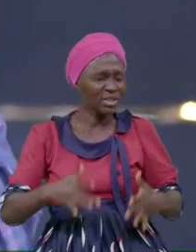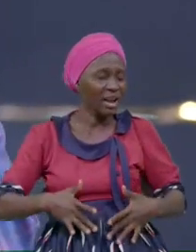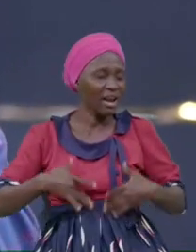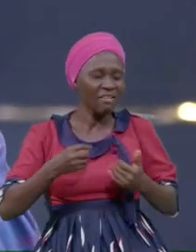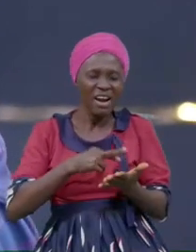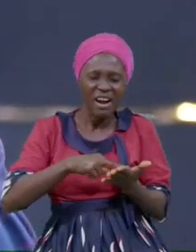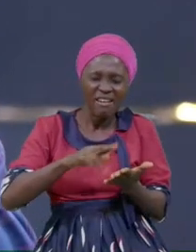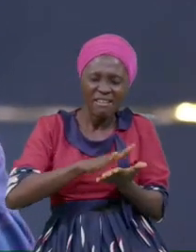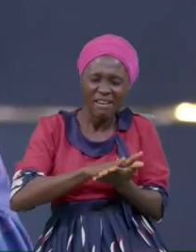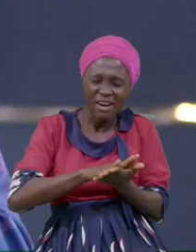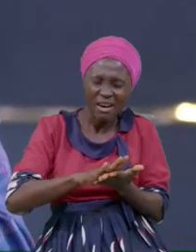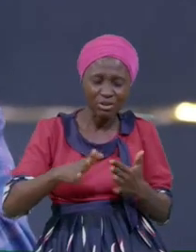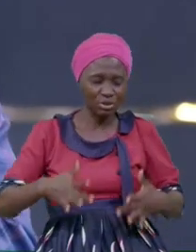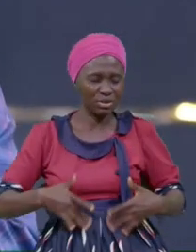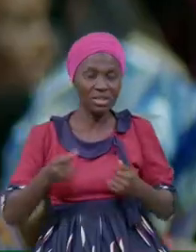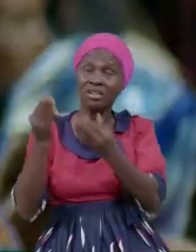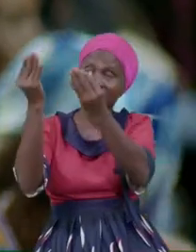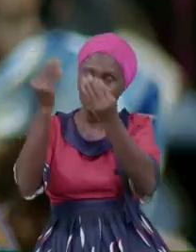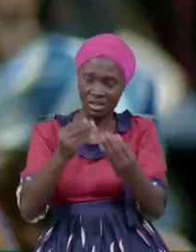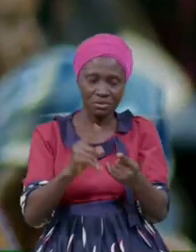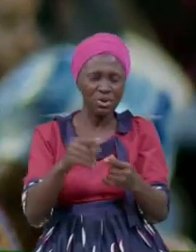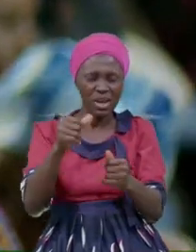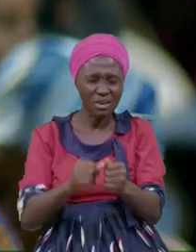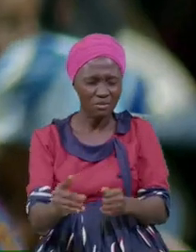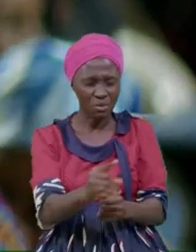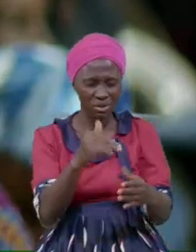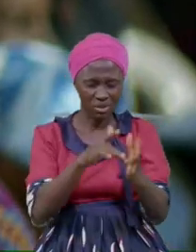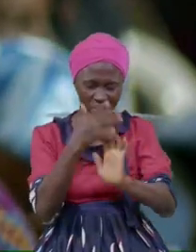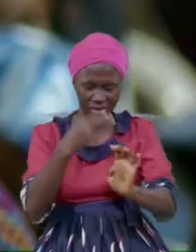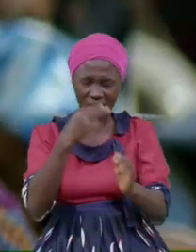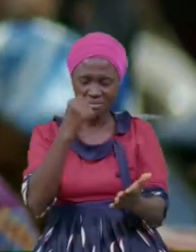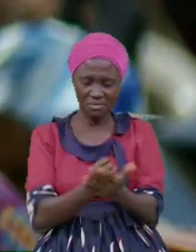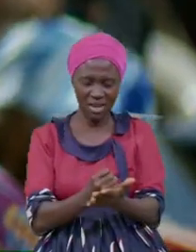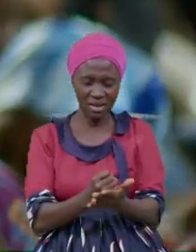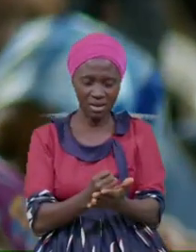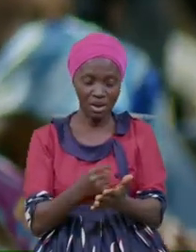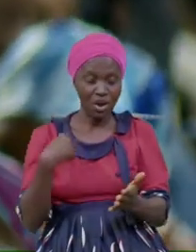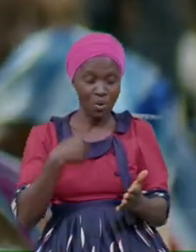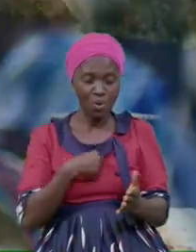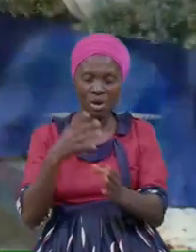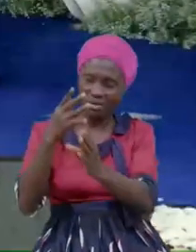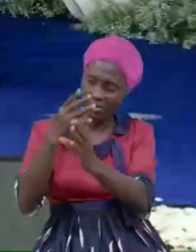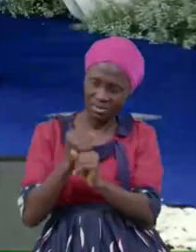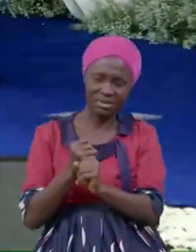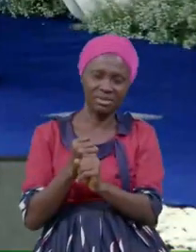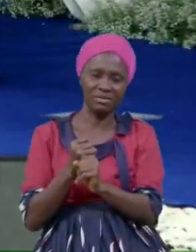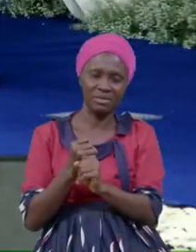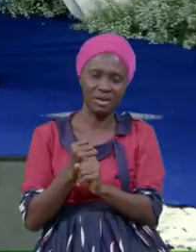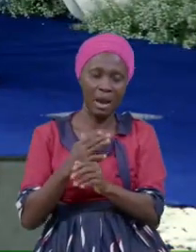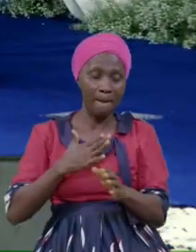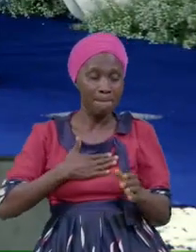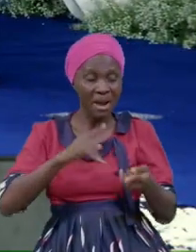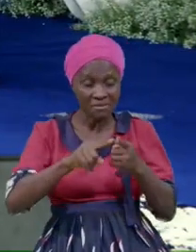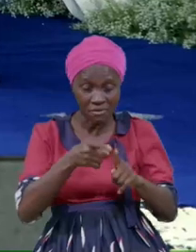vie juste, accorde à chacun maintenant. Nous recevons, mon ami, nous